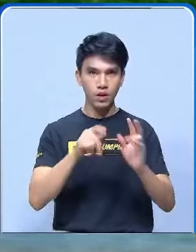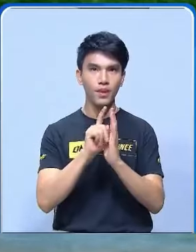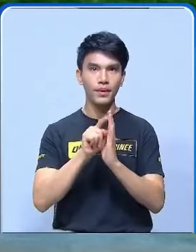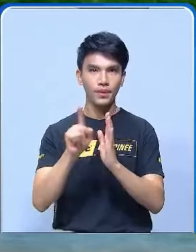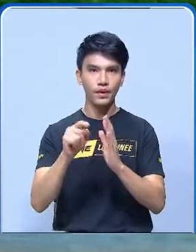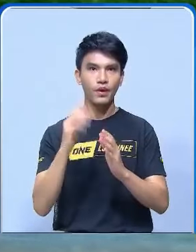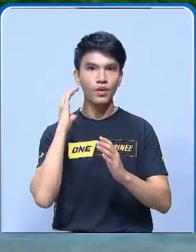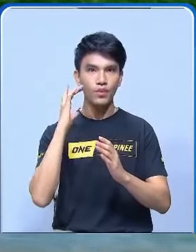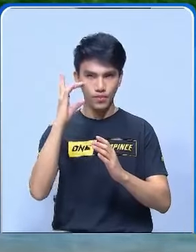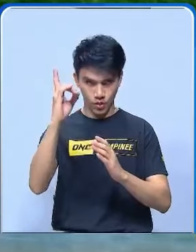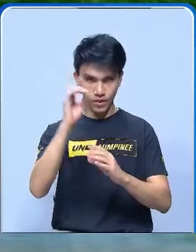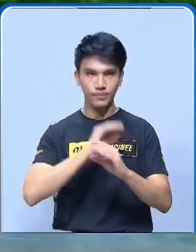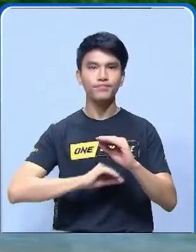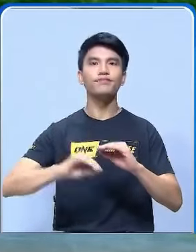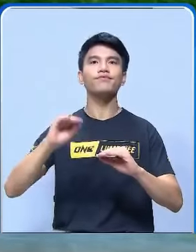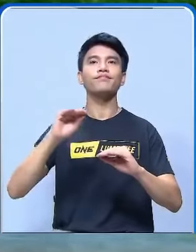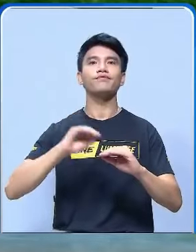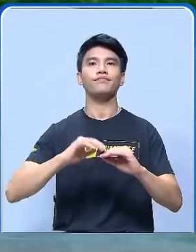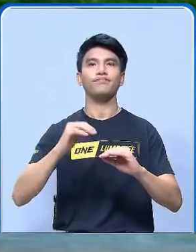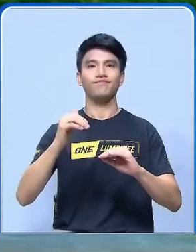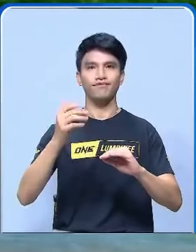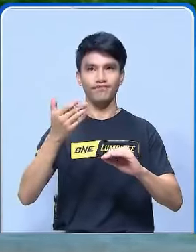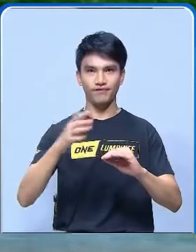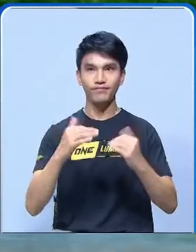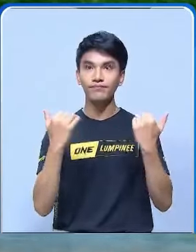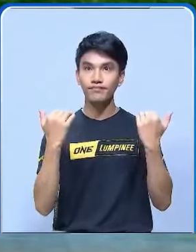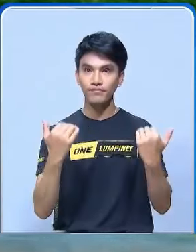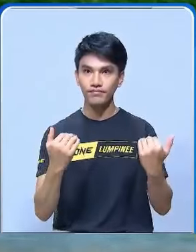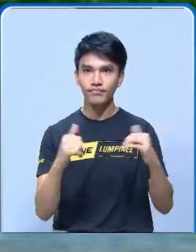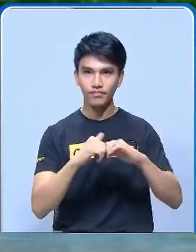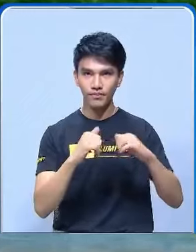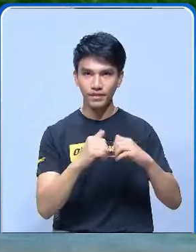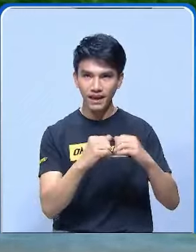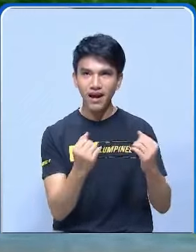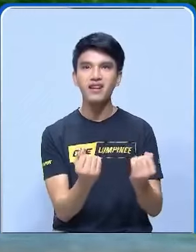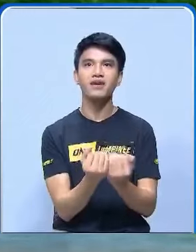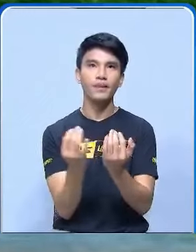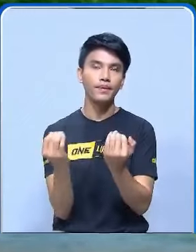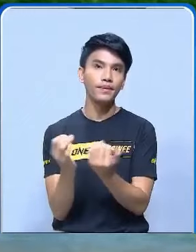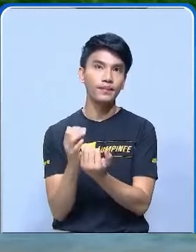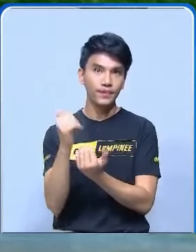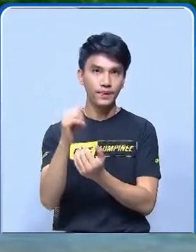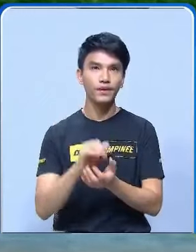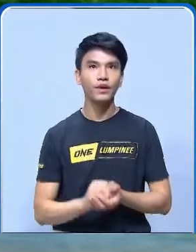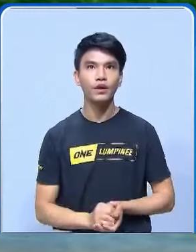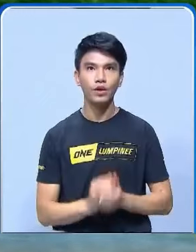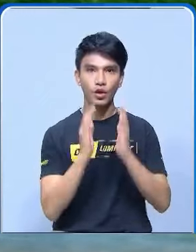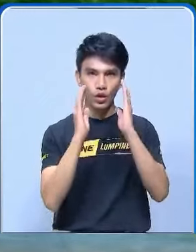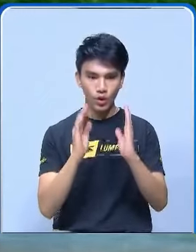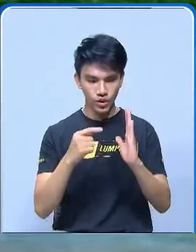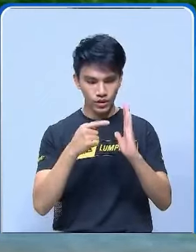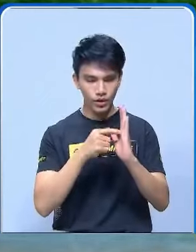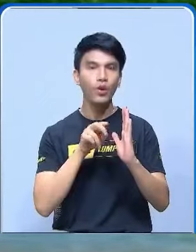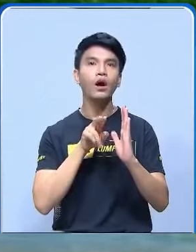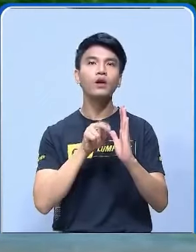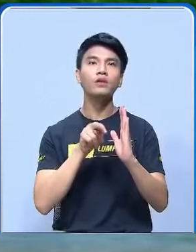เดี๋ยววันพรุ่งนี้เขาจะปรับเพิ่มการระบายน้ำแล้วก็จะส่งผลกระทบพื้นที่ท้ายน้ำครับ ค่ะพี่น้องคนเมืองนนท์พื้นที่ไหนท่านต้องเฝ้า